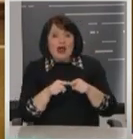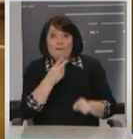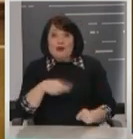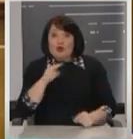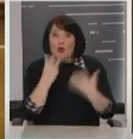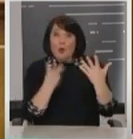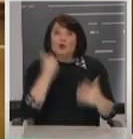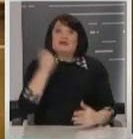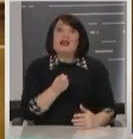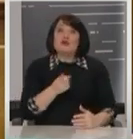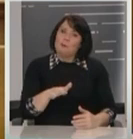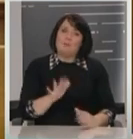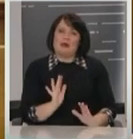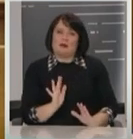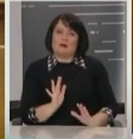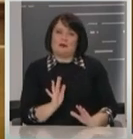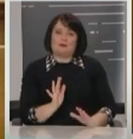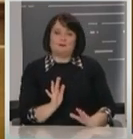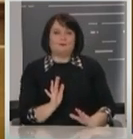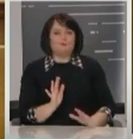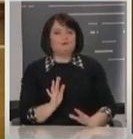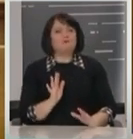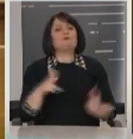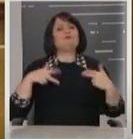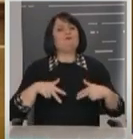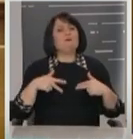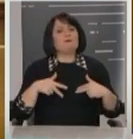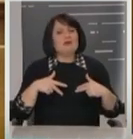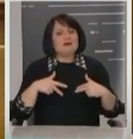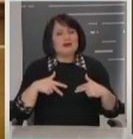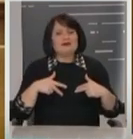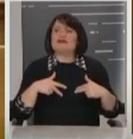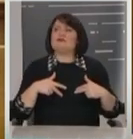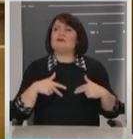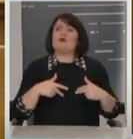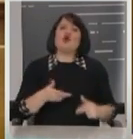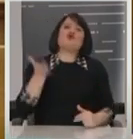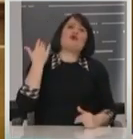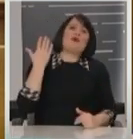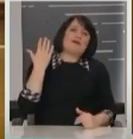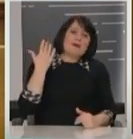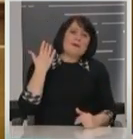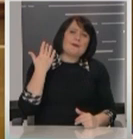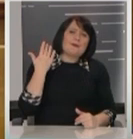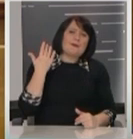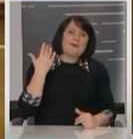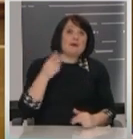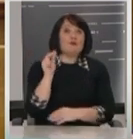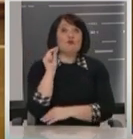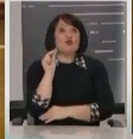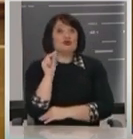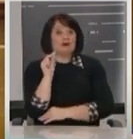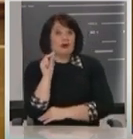το 8%. Με μια κυβέρνηση τότε που είχε